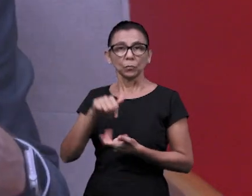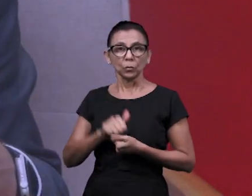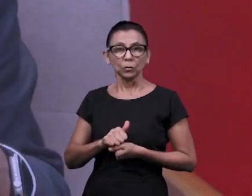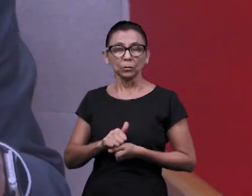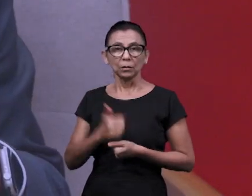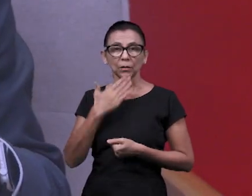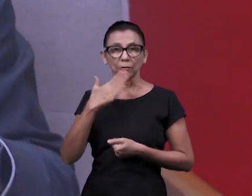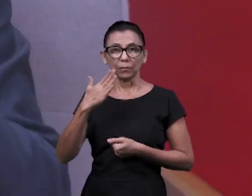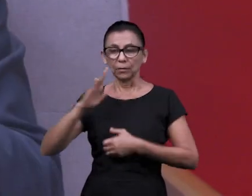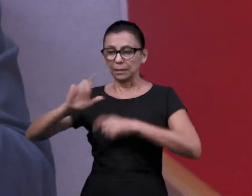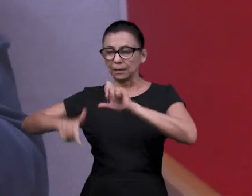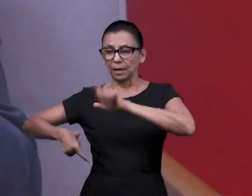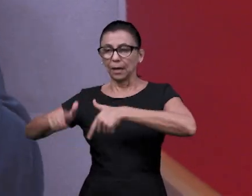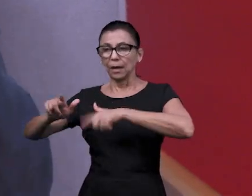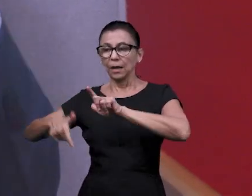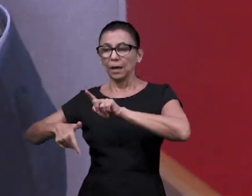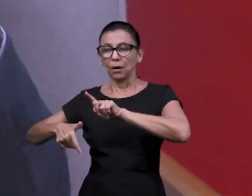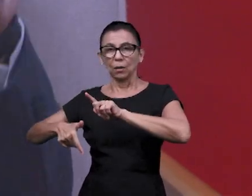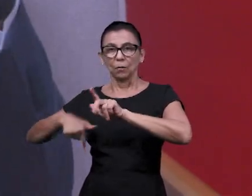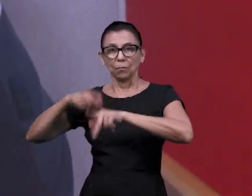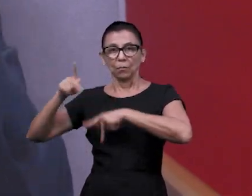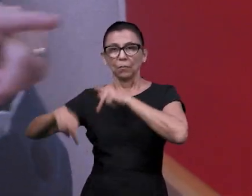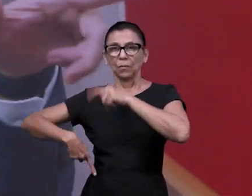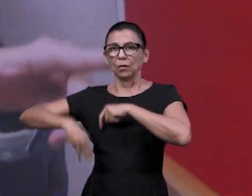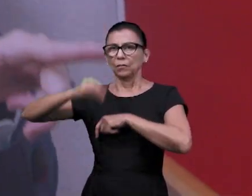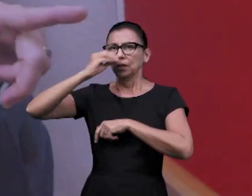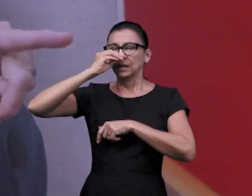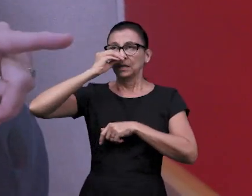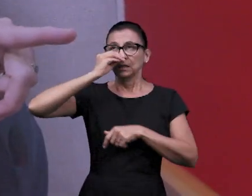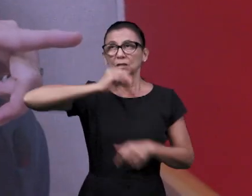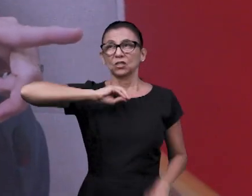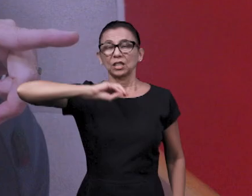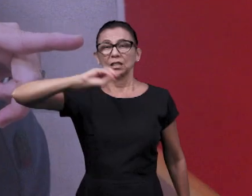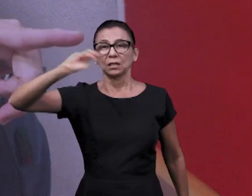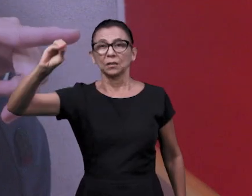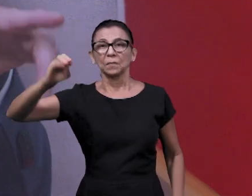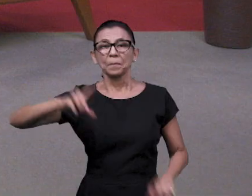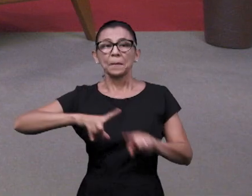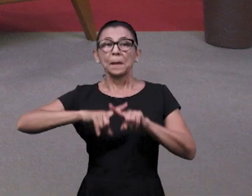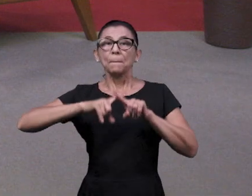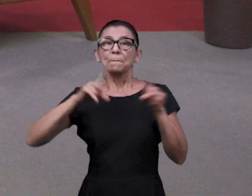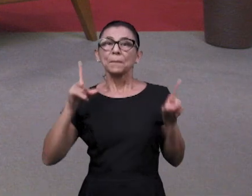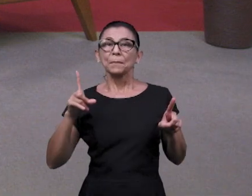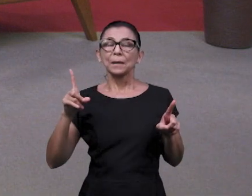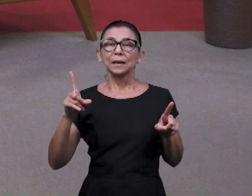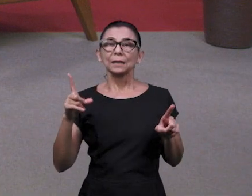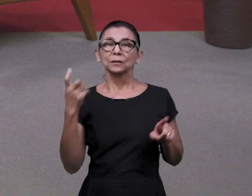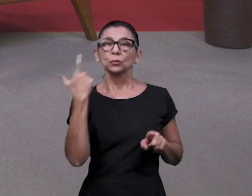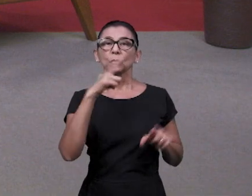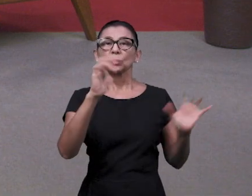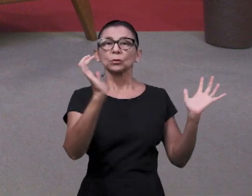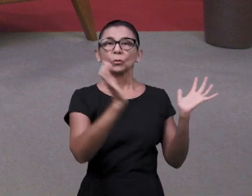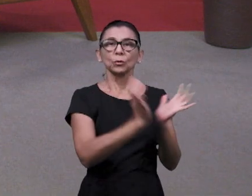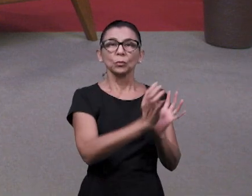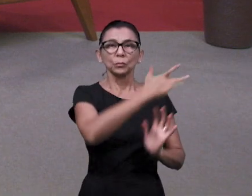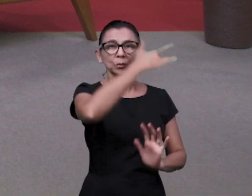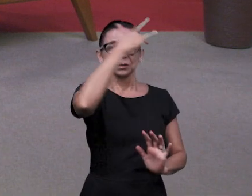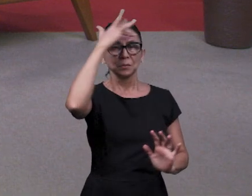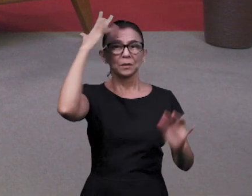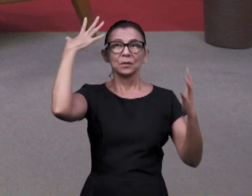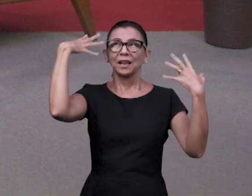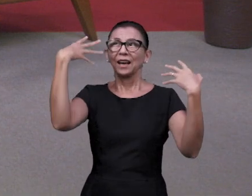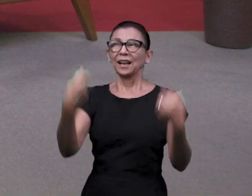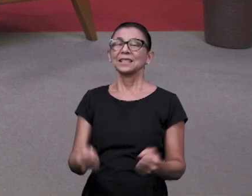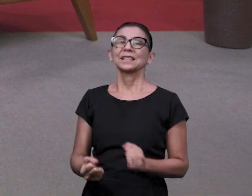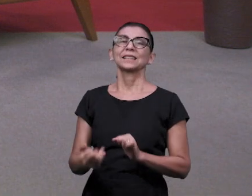ces questions, il voit Jésus est venu pour Israël, mais les siens l'ont rejeté, euh,